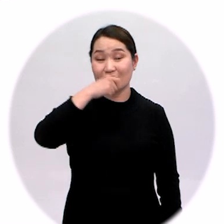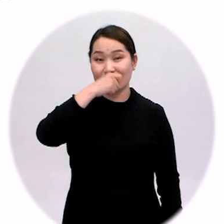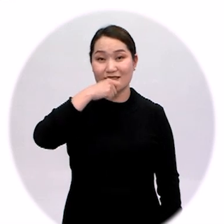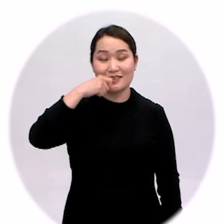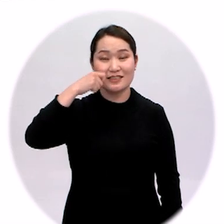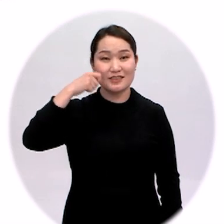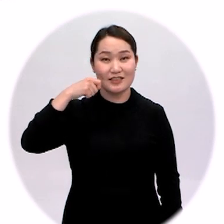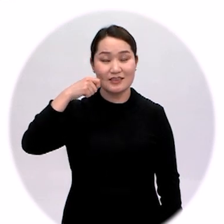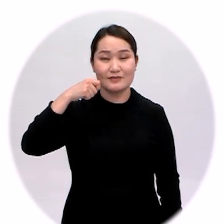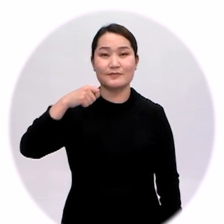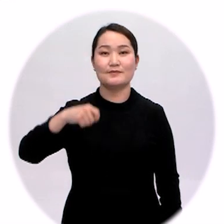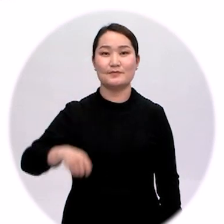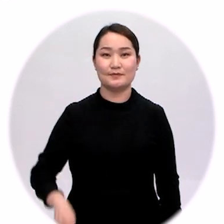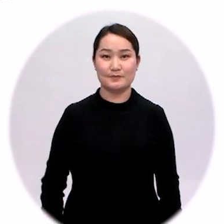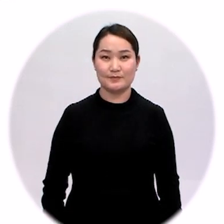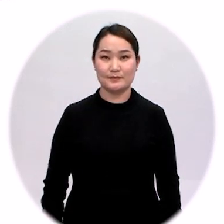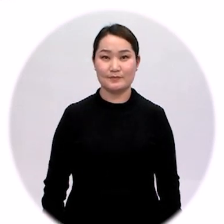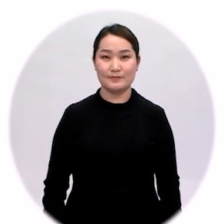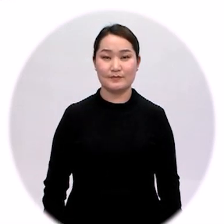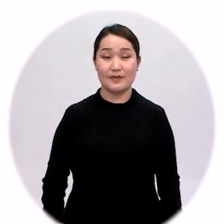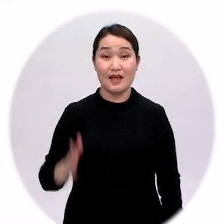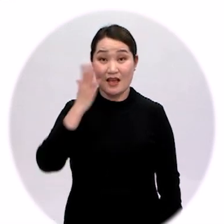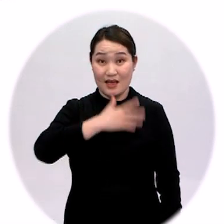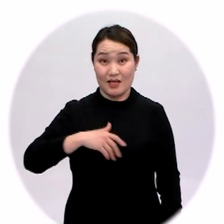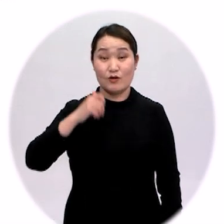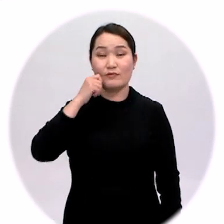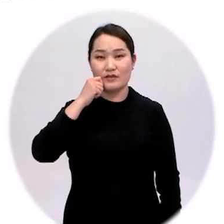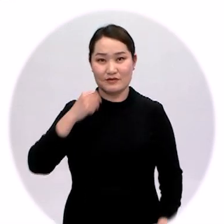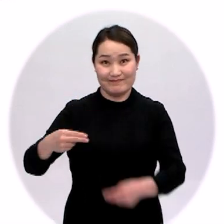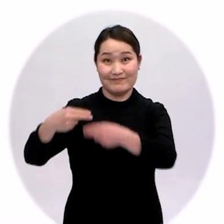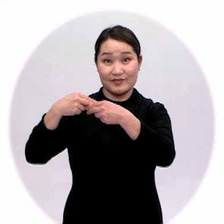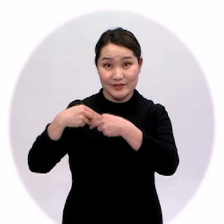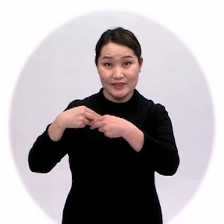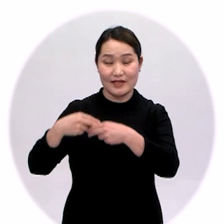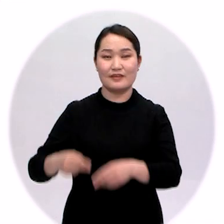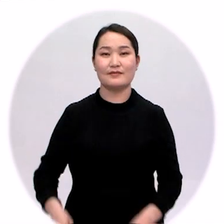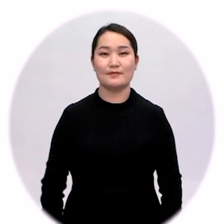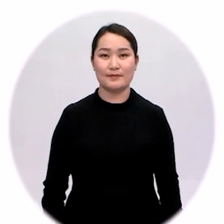футоортой оогоор угаах нь эрүүл мэндэд тустай.